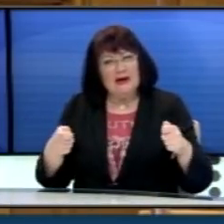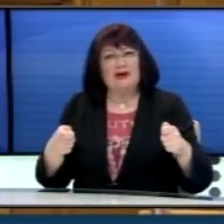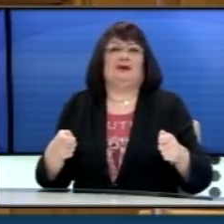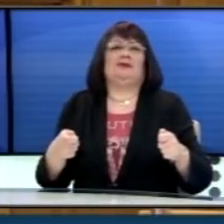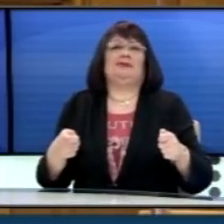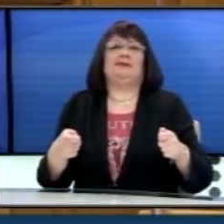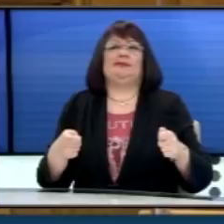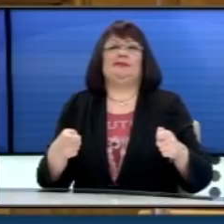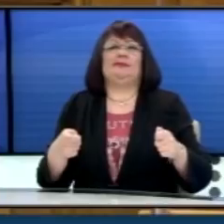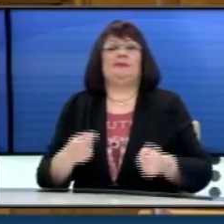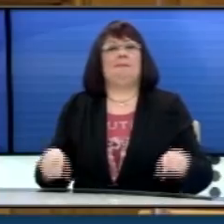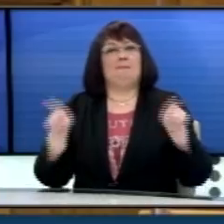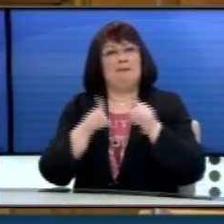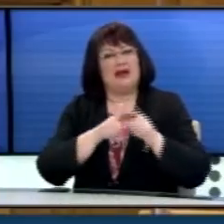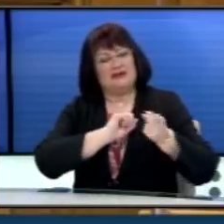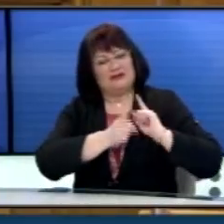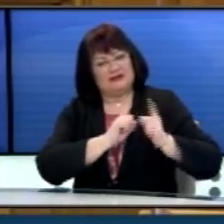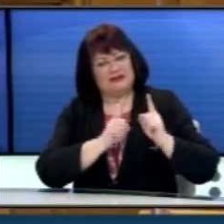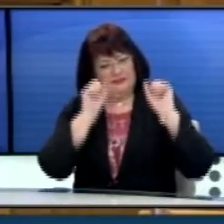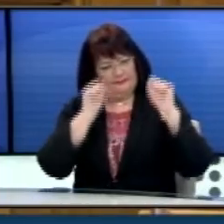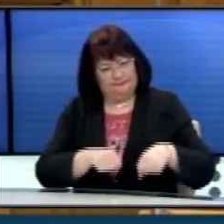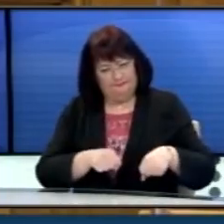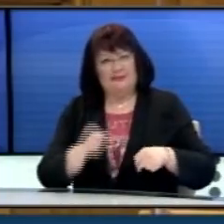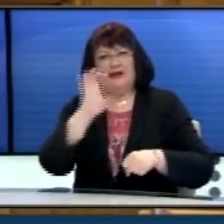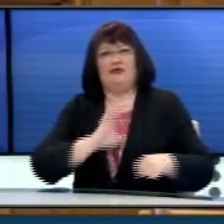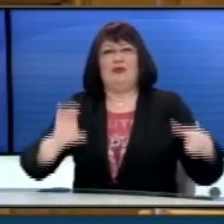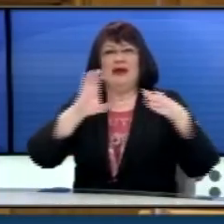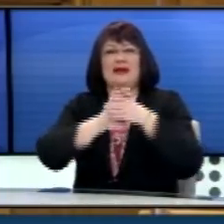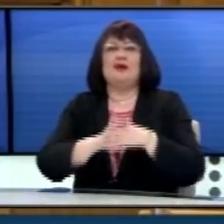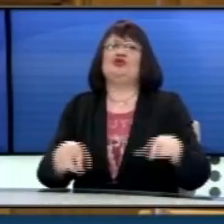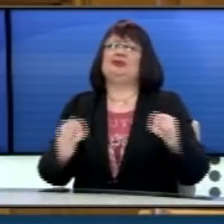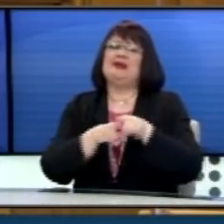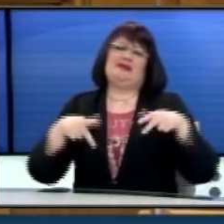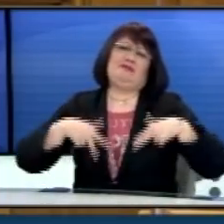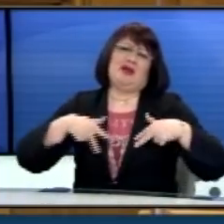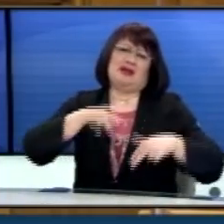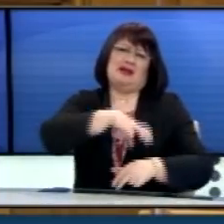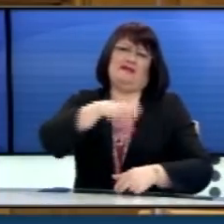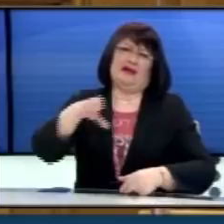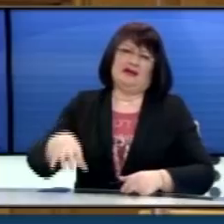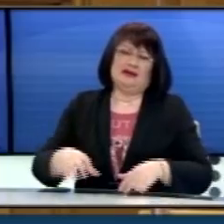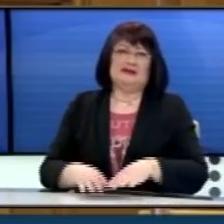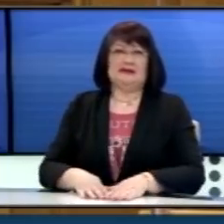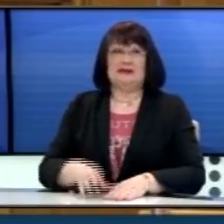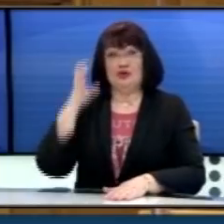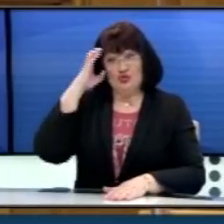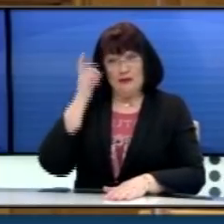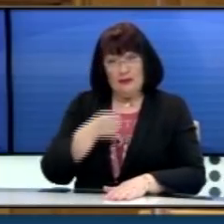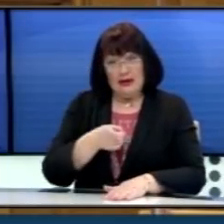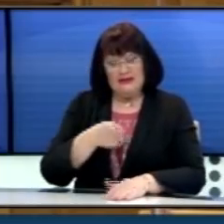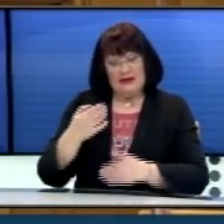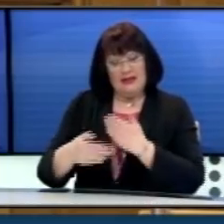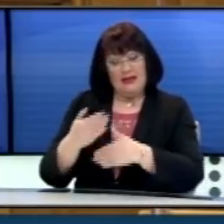έχουν ήδη συναποφασίσει Ευρωπαϊκή Ένωση μαζί με τις εθνικές κυβερνήσεις. Σας θυμίζει κάτι